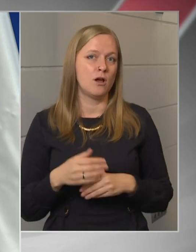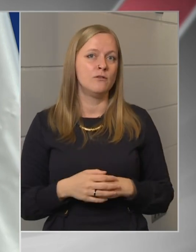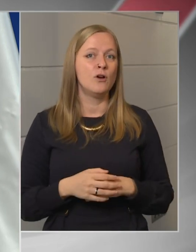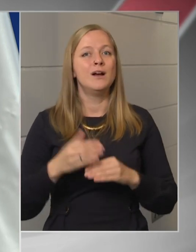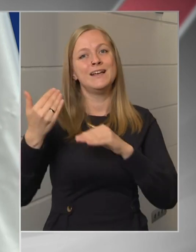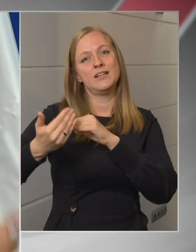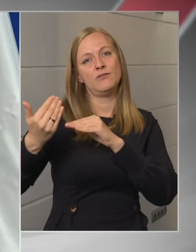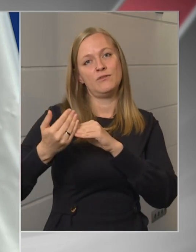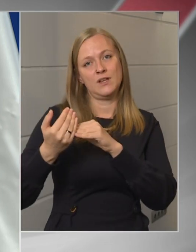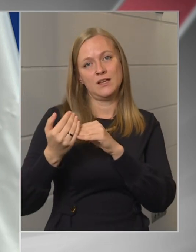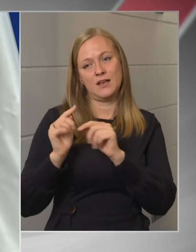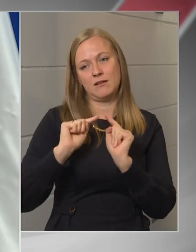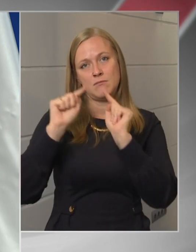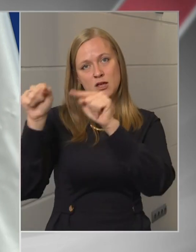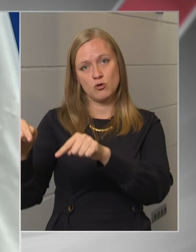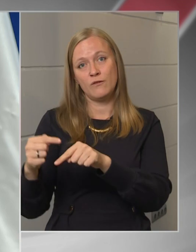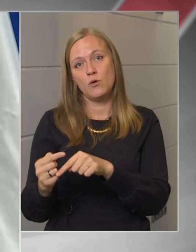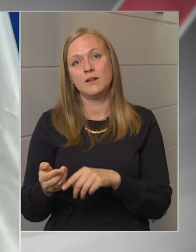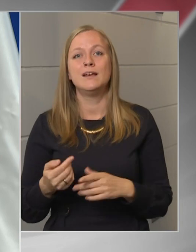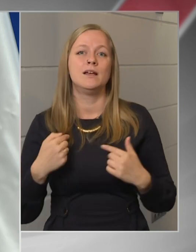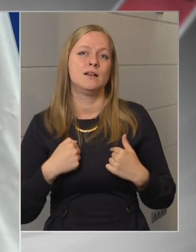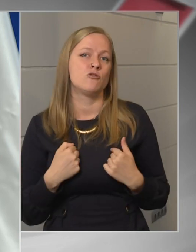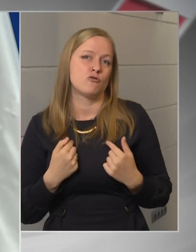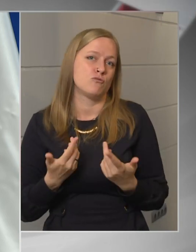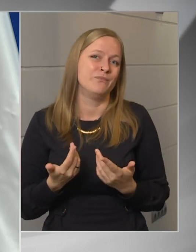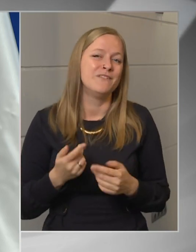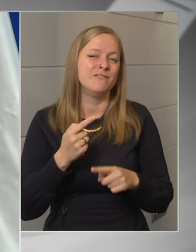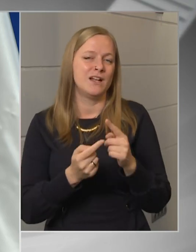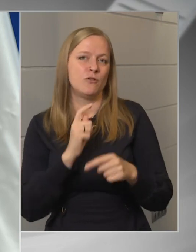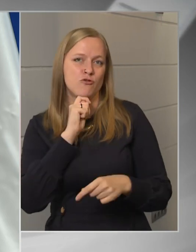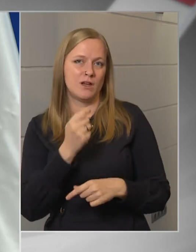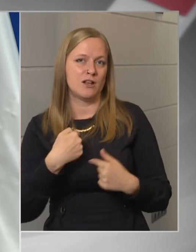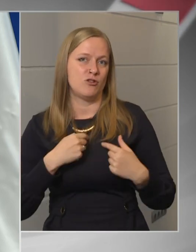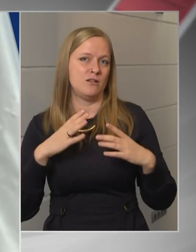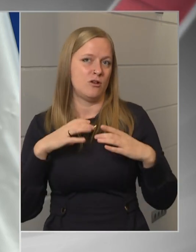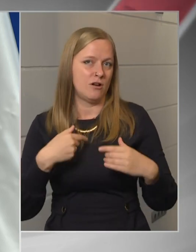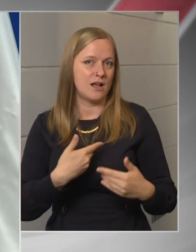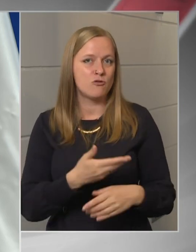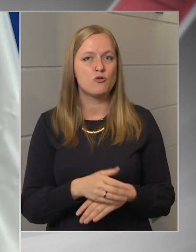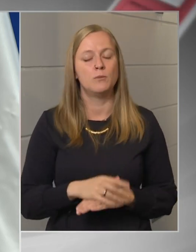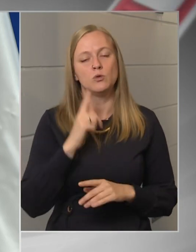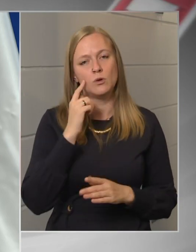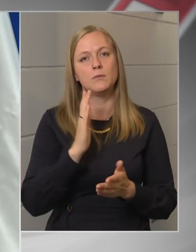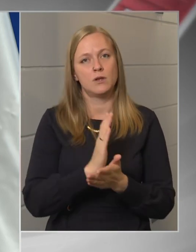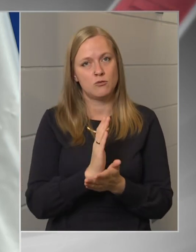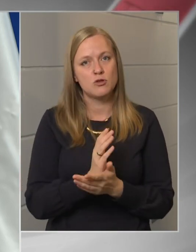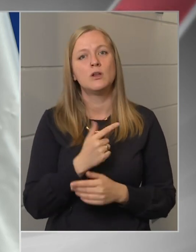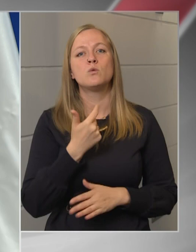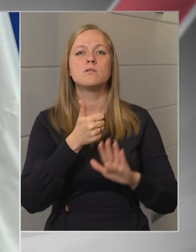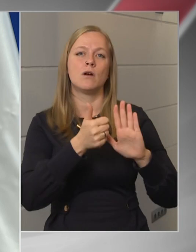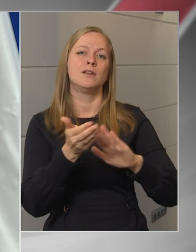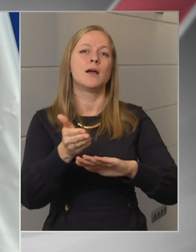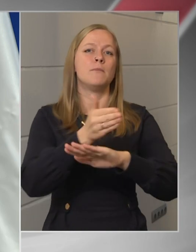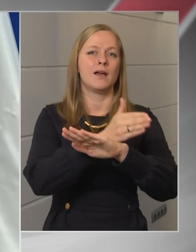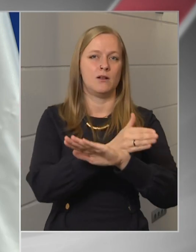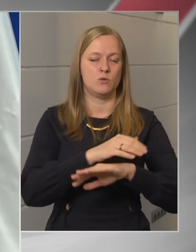voltam a munkanapokon. Én előbb mentem volna szabadságra, de csak félig volt sikeres pont az ő itt léte miatt, tehát tudom tanúsítani, hogy 26-át